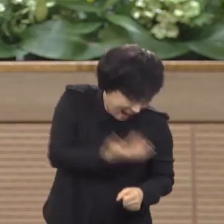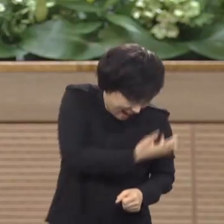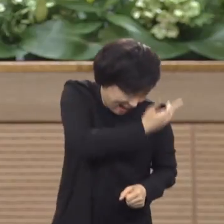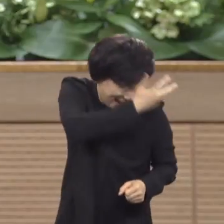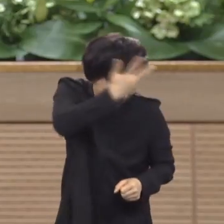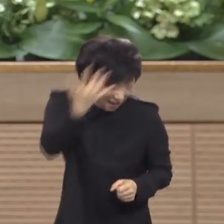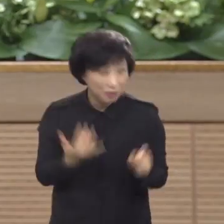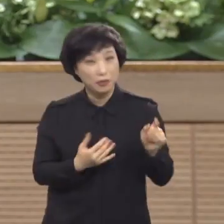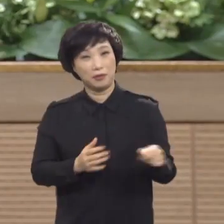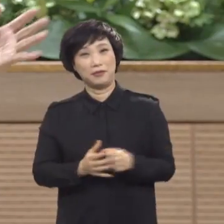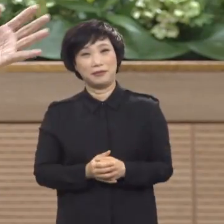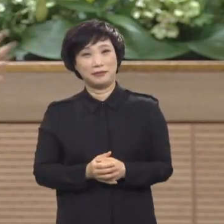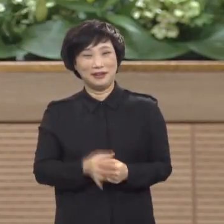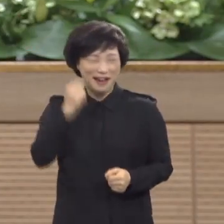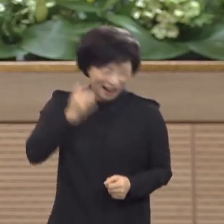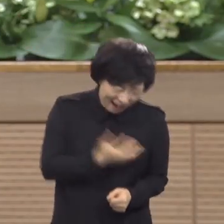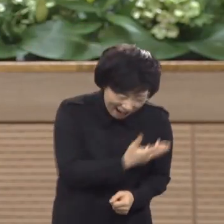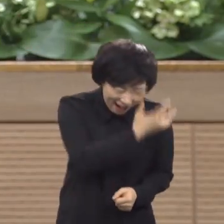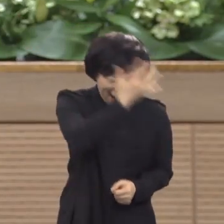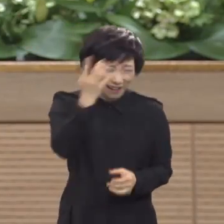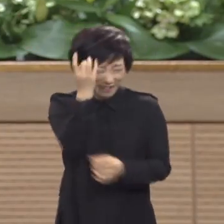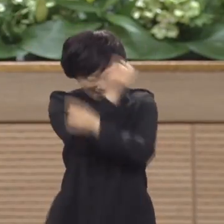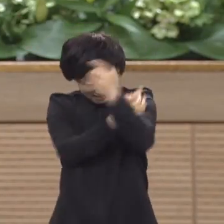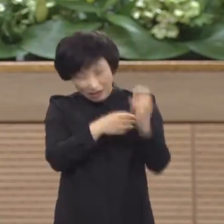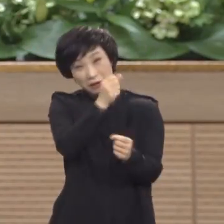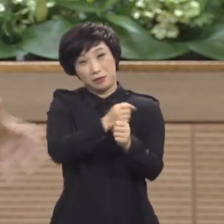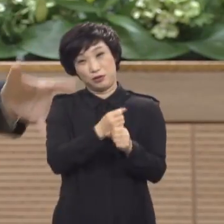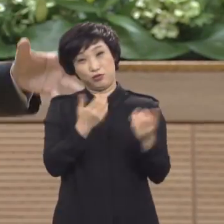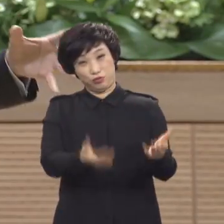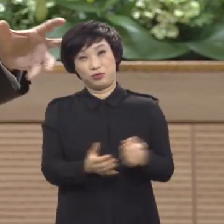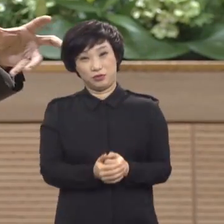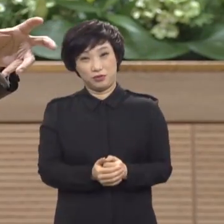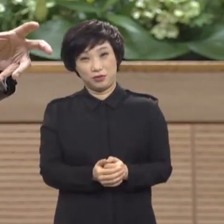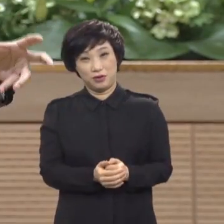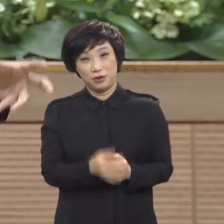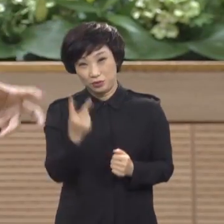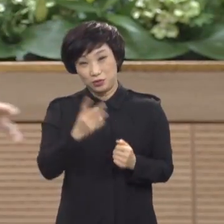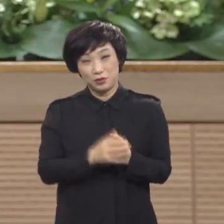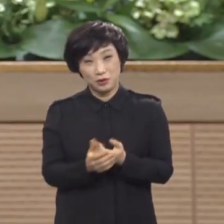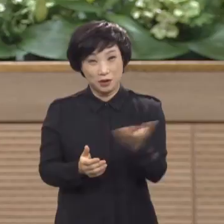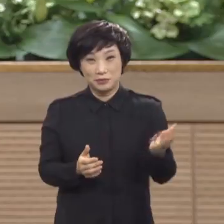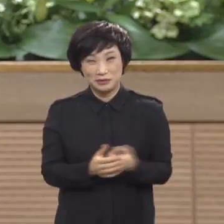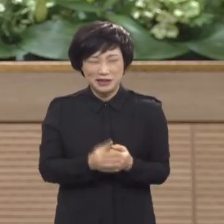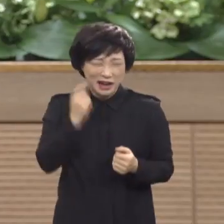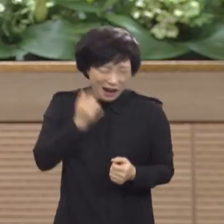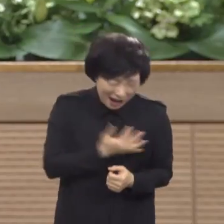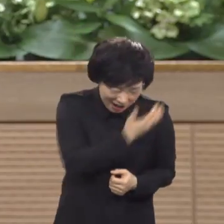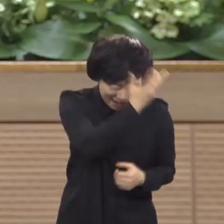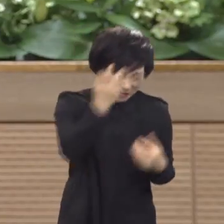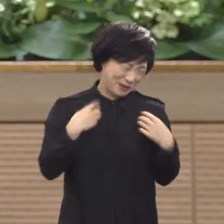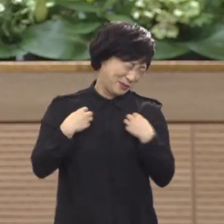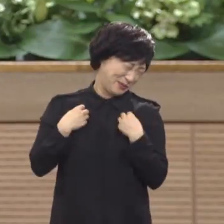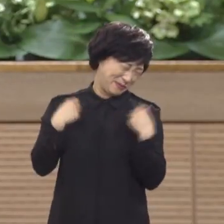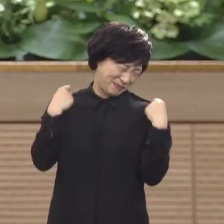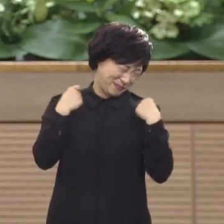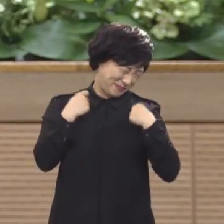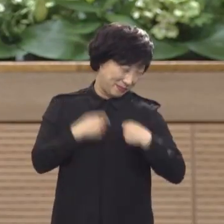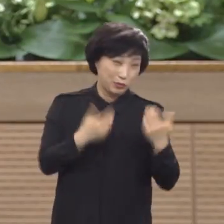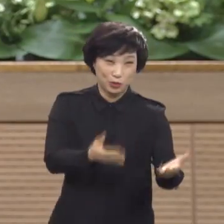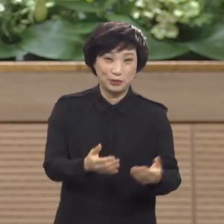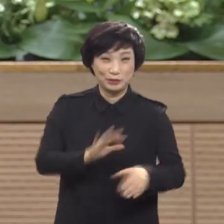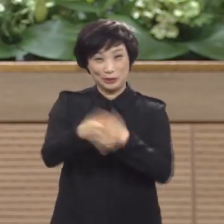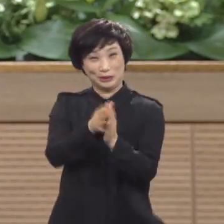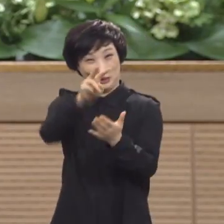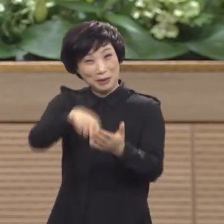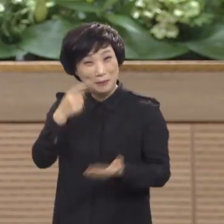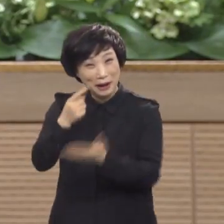응? 얼마나 아름답게 만들었느냐, 그리고 얼마나 아름다운 옷을 입혔느냐. 한번